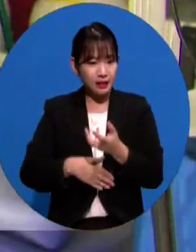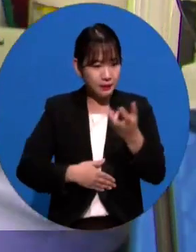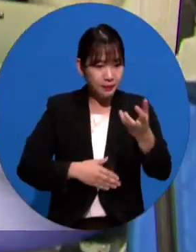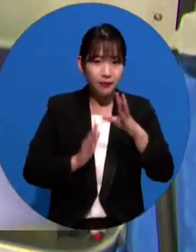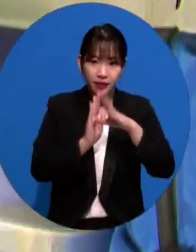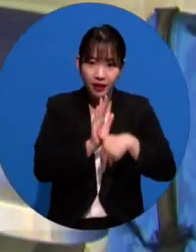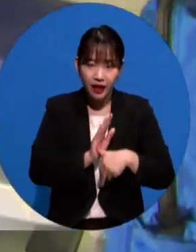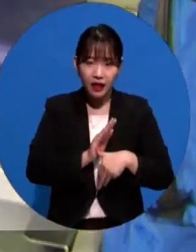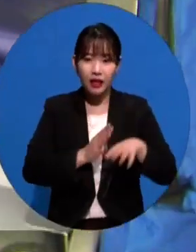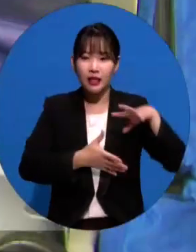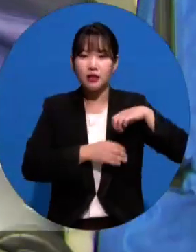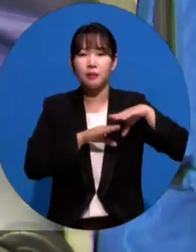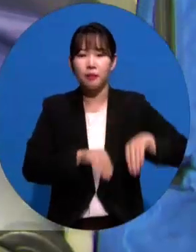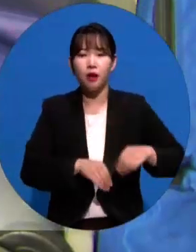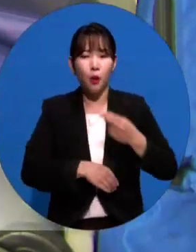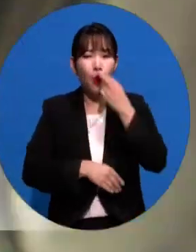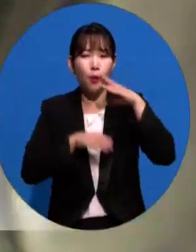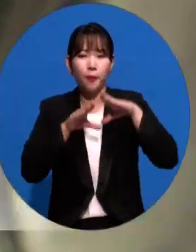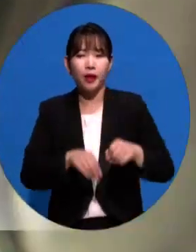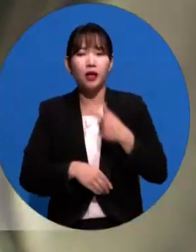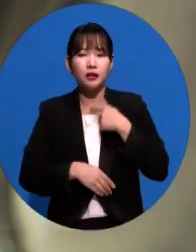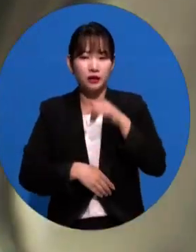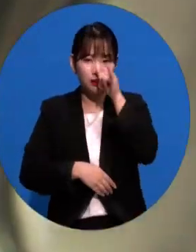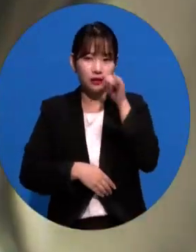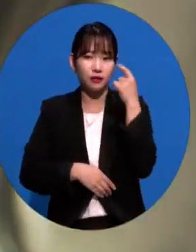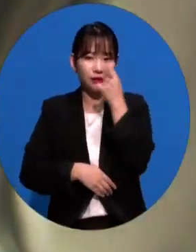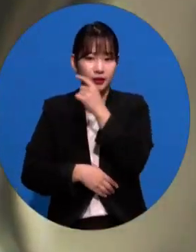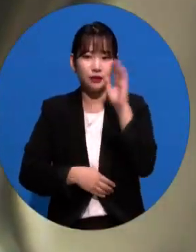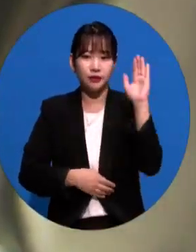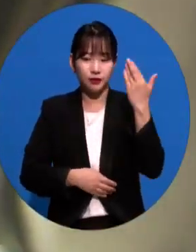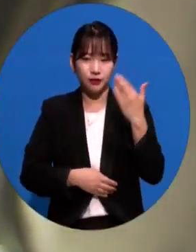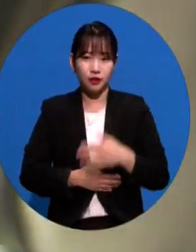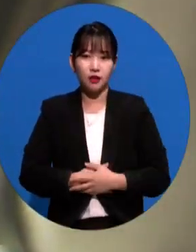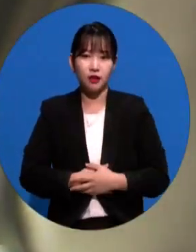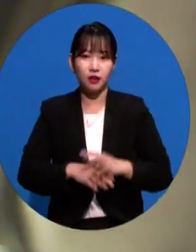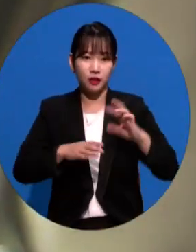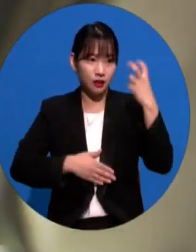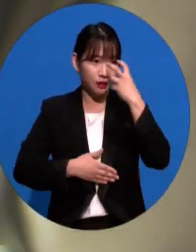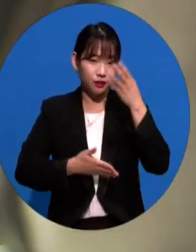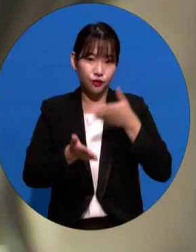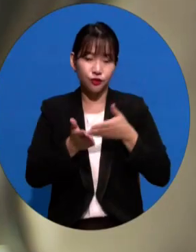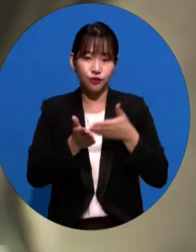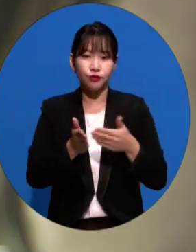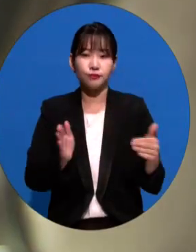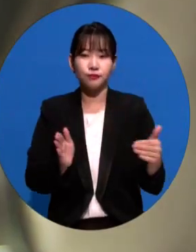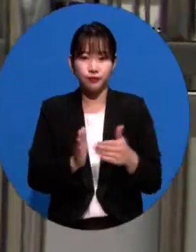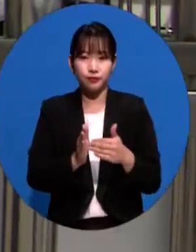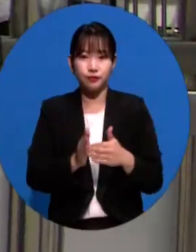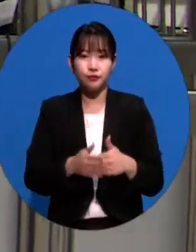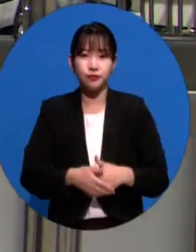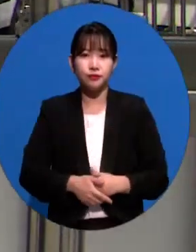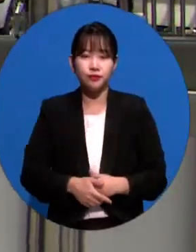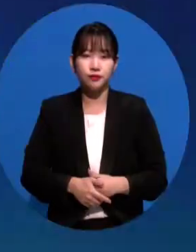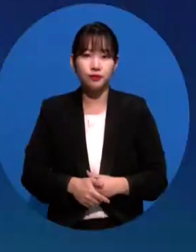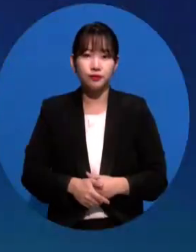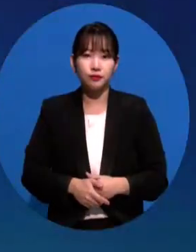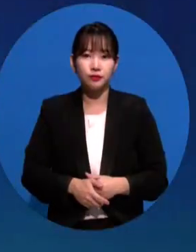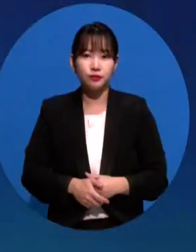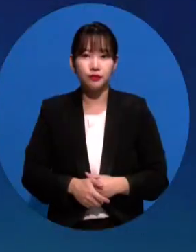과정에서 심정지나 호흡정지를 겪은 것으로 나타났습니다. 지금까지 국정감사 이모전모였습니다.